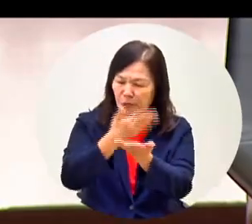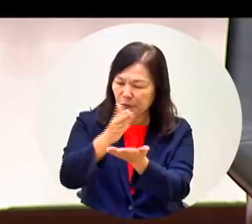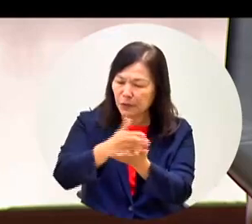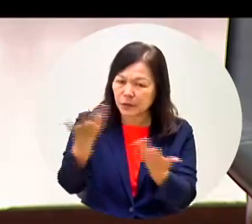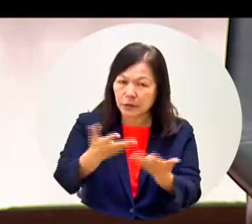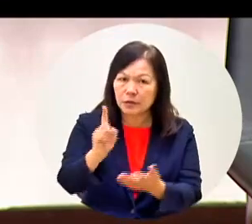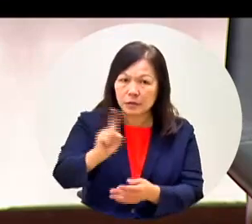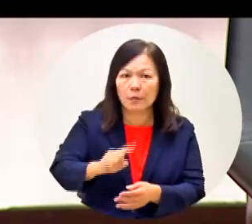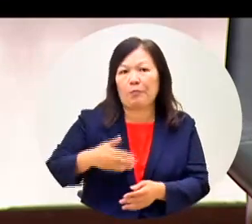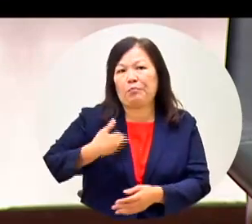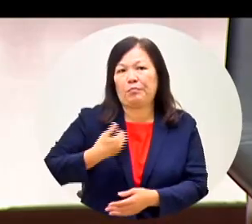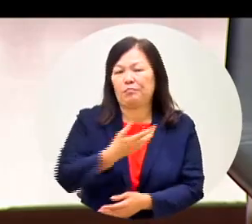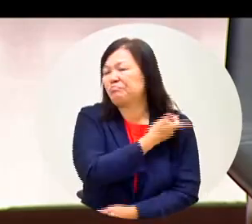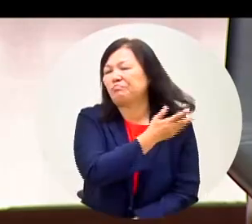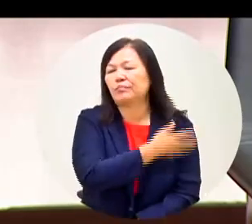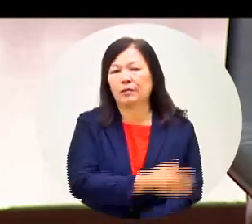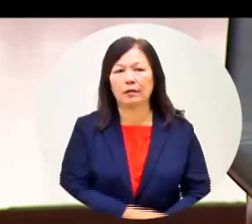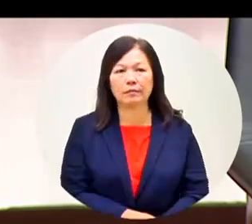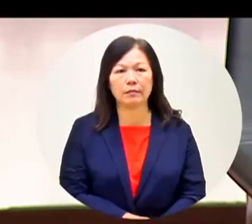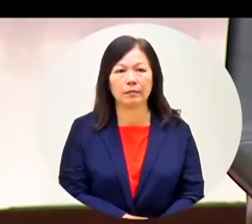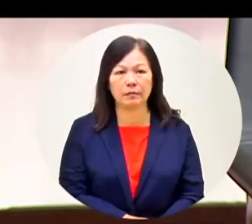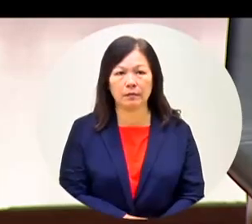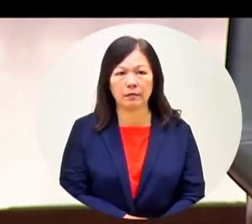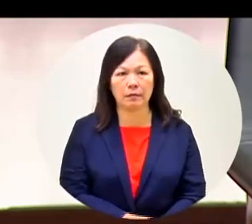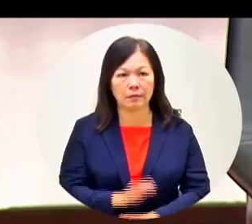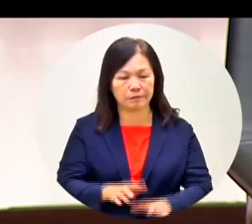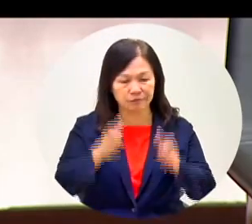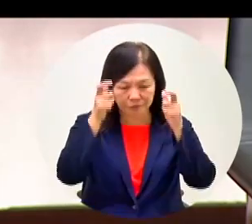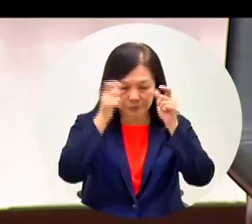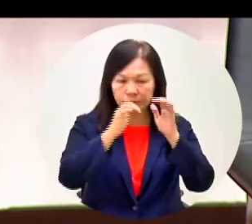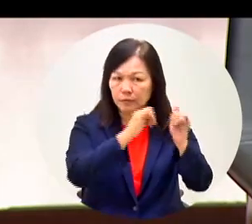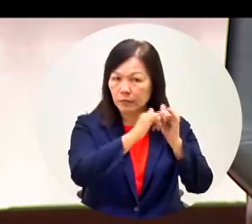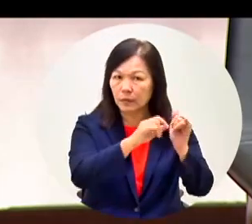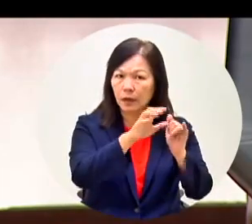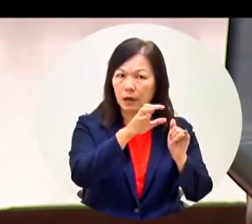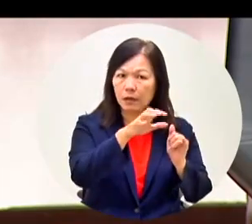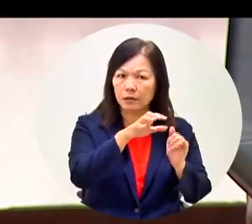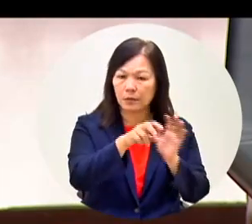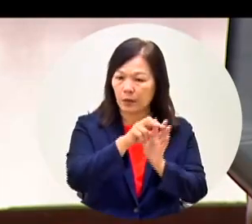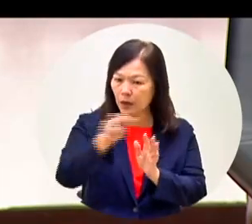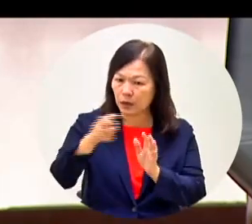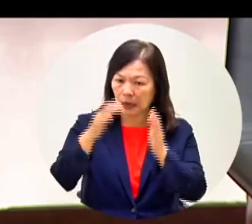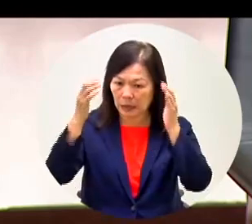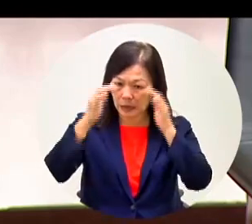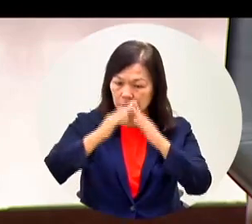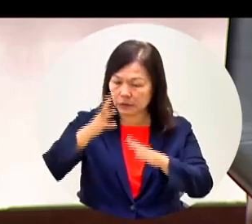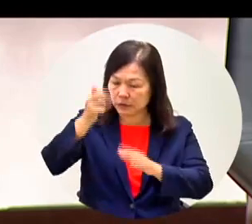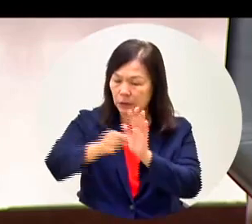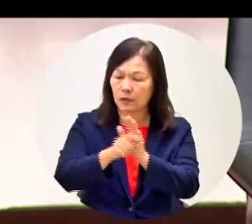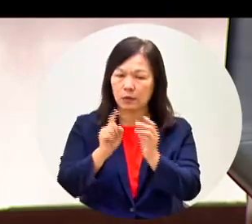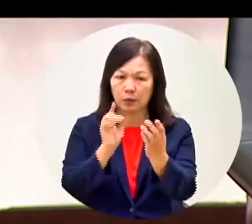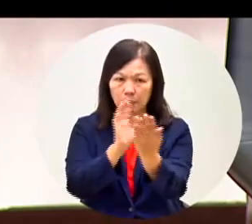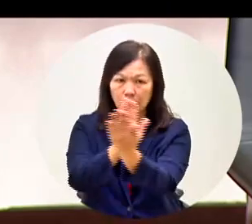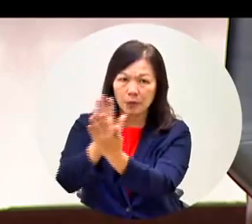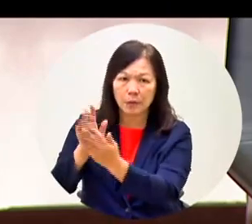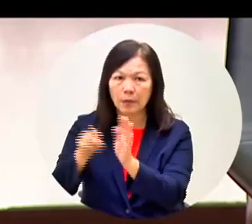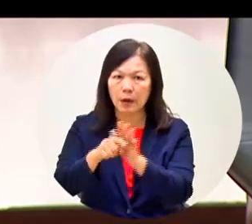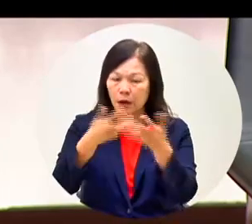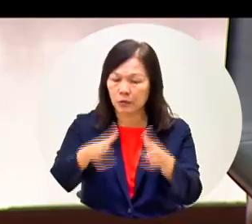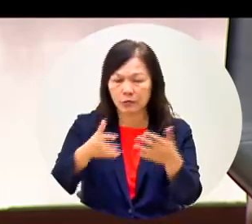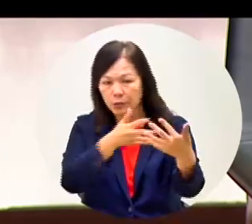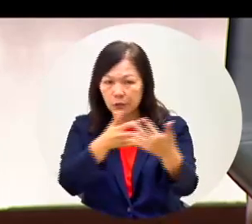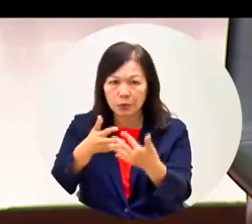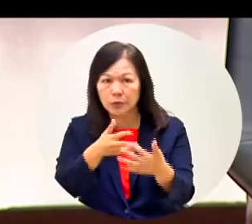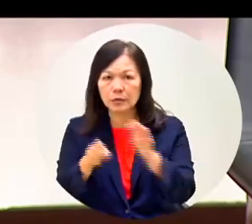得高雄市民，当你看到今天韩市长在面对诸多的质询，至少他表现一个非常诚